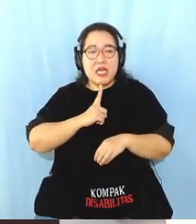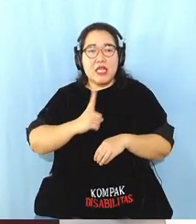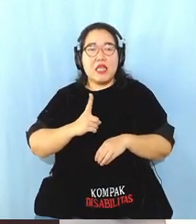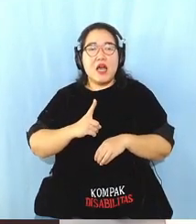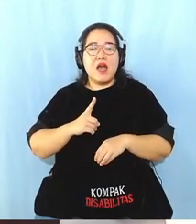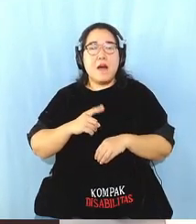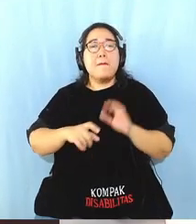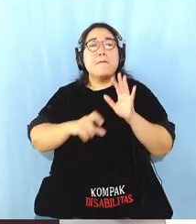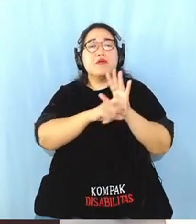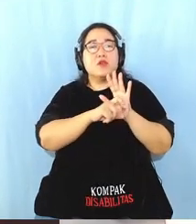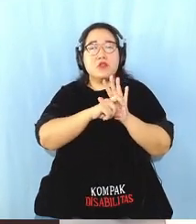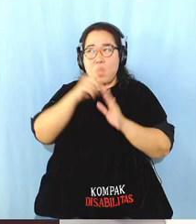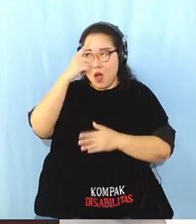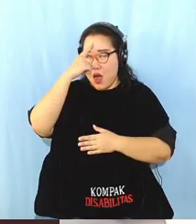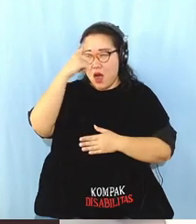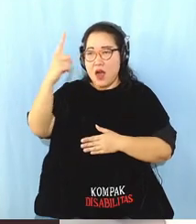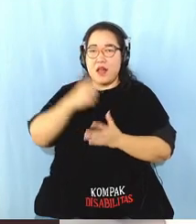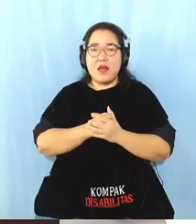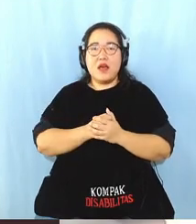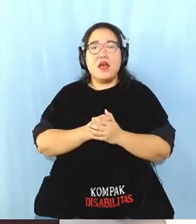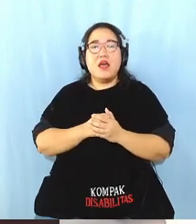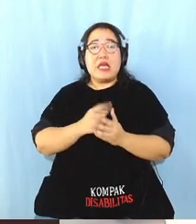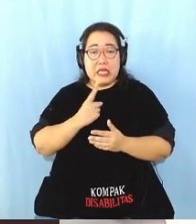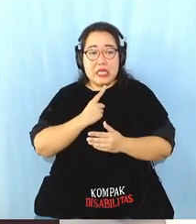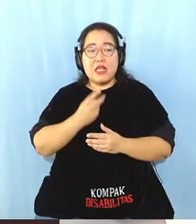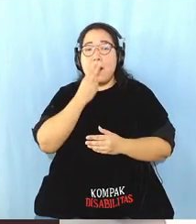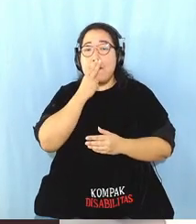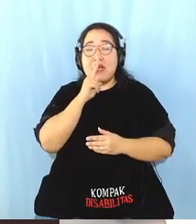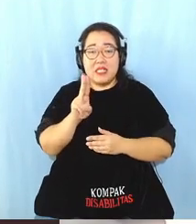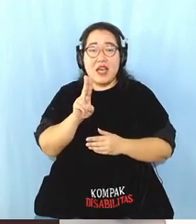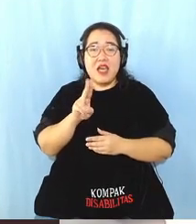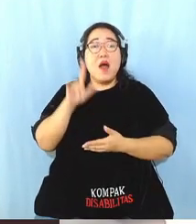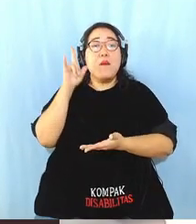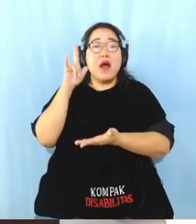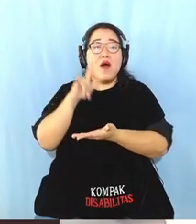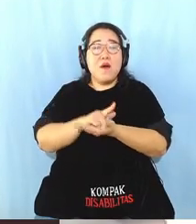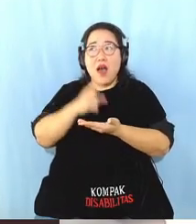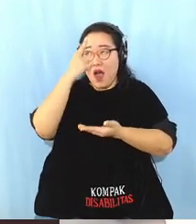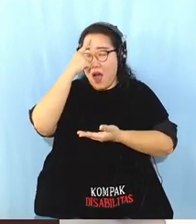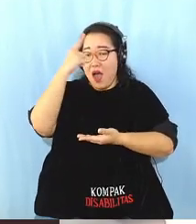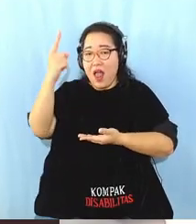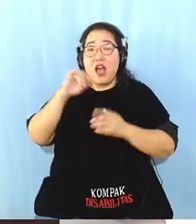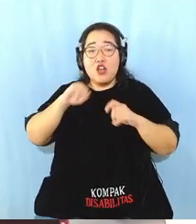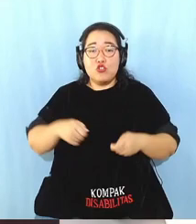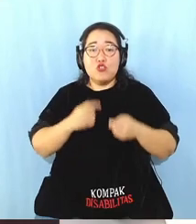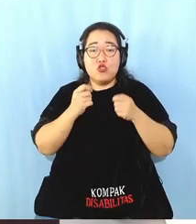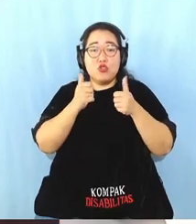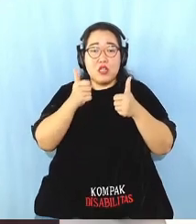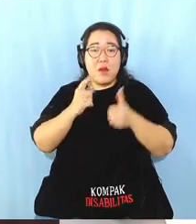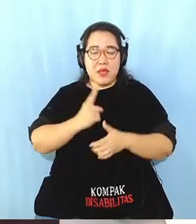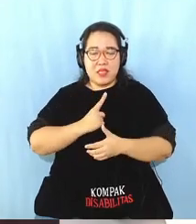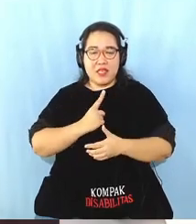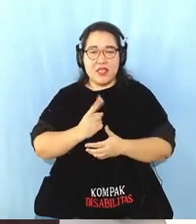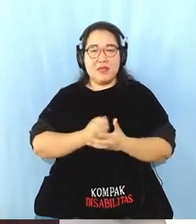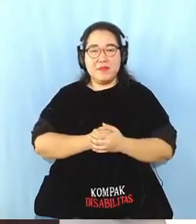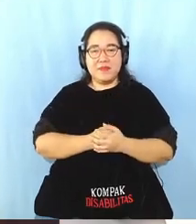hadapi, dialah juru selamat saya. Maka poin berikutnya, saudara-saudari, kalau kita percaya